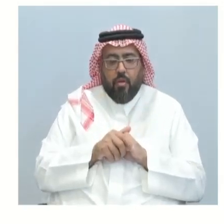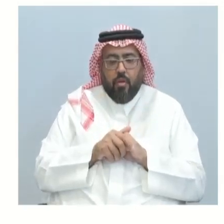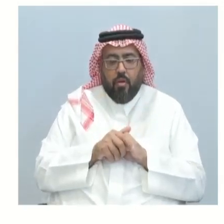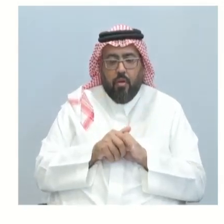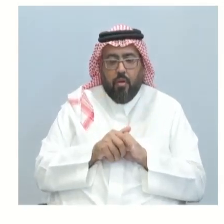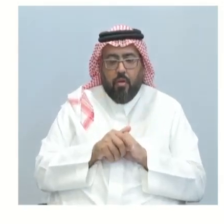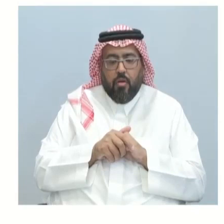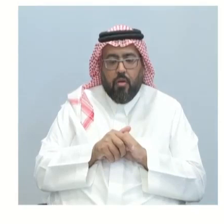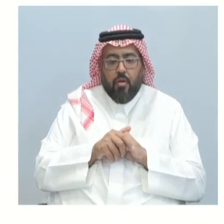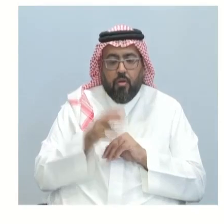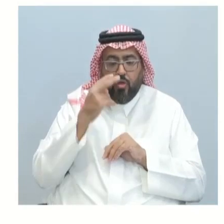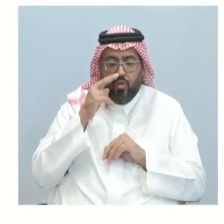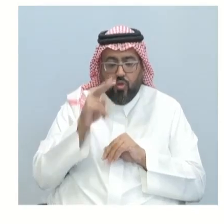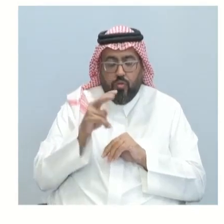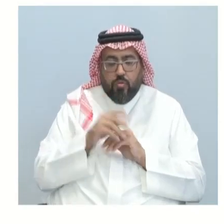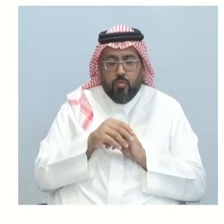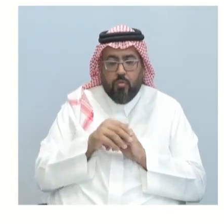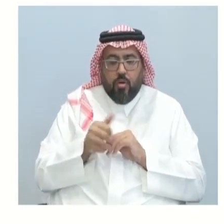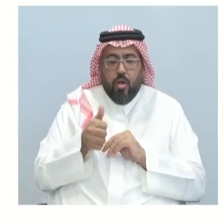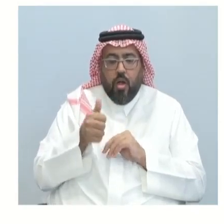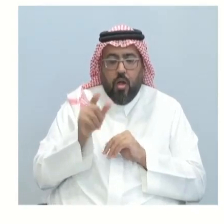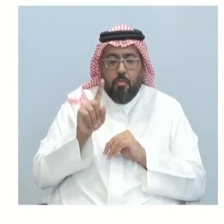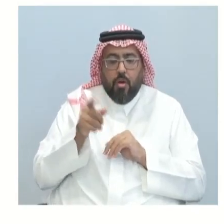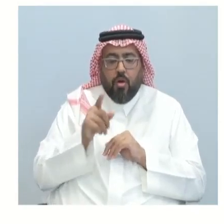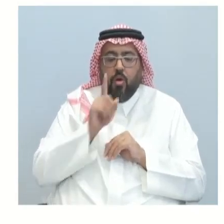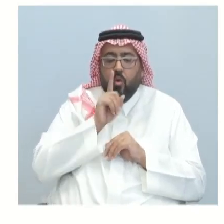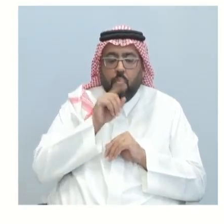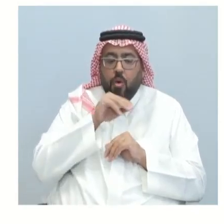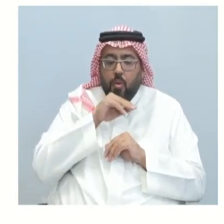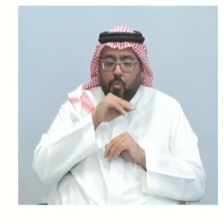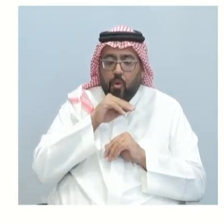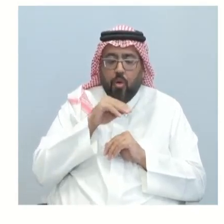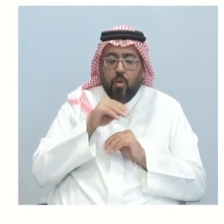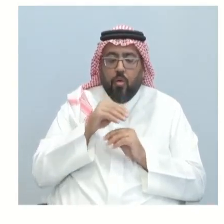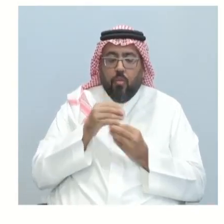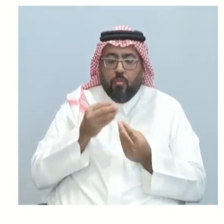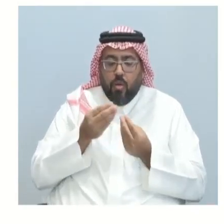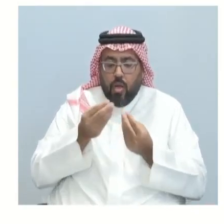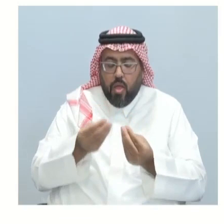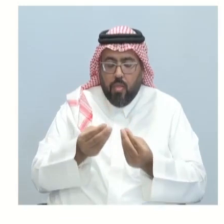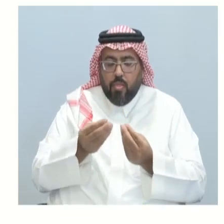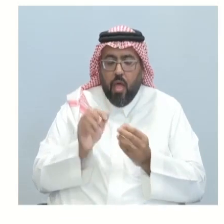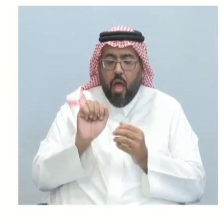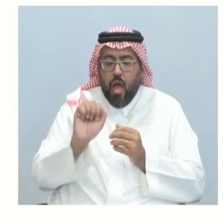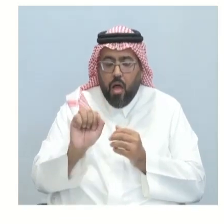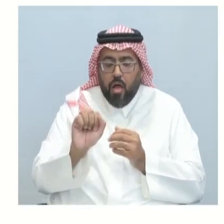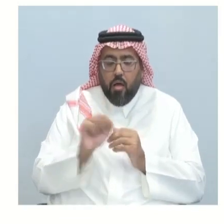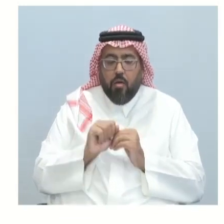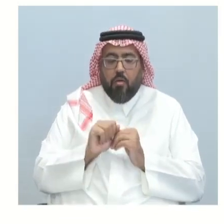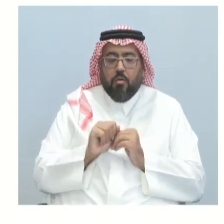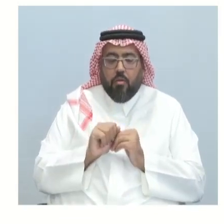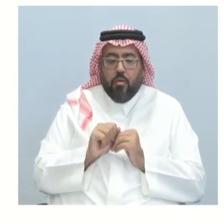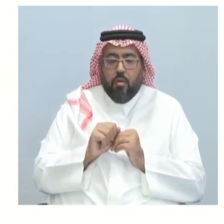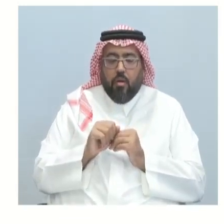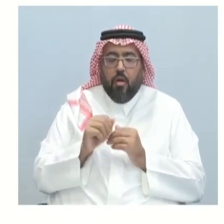اليوم لاحظوا ابر والدي واقدر لهما حقهما نعم يا